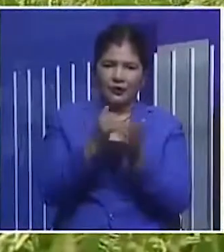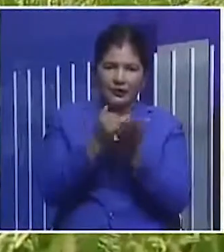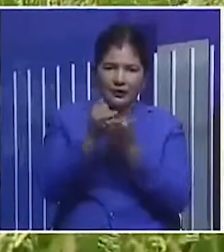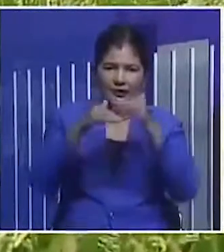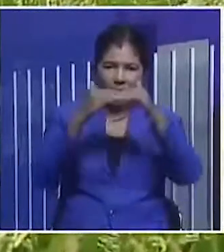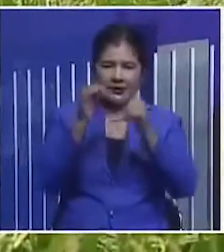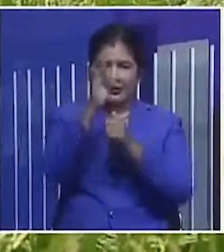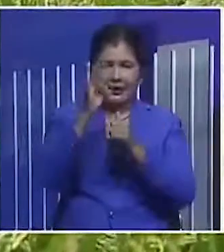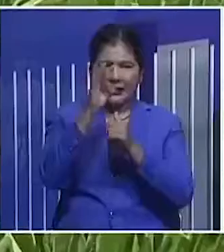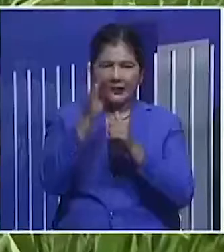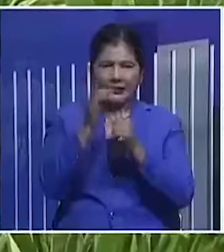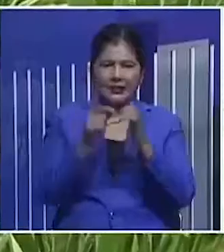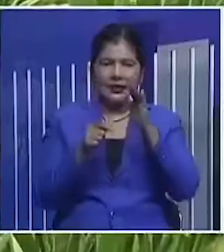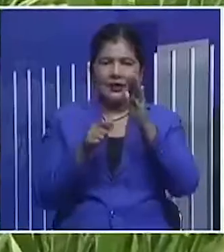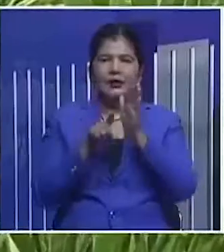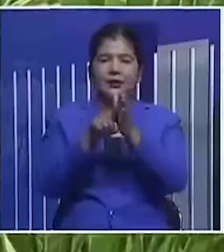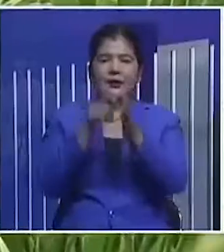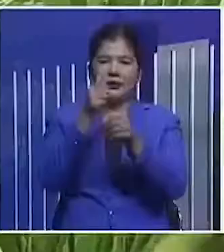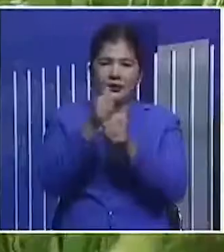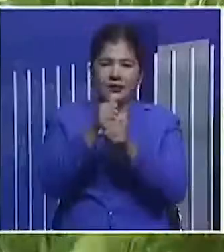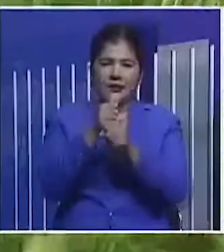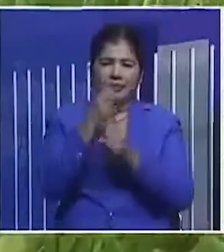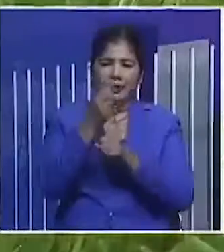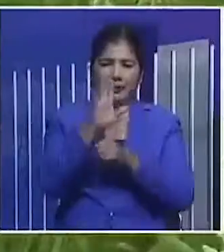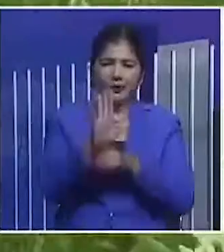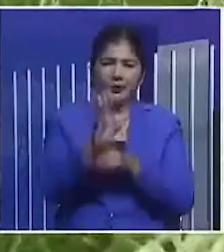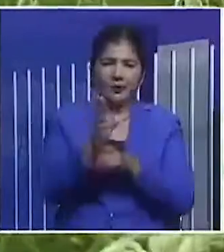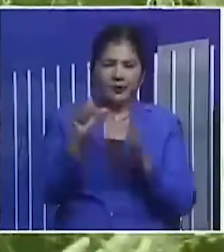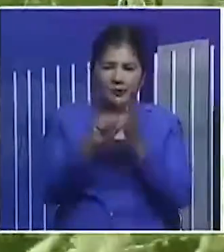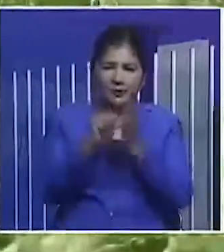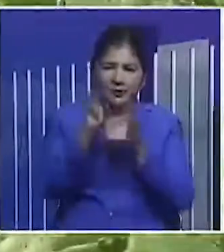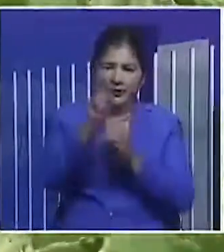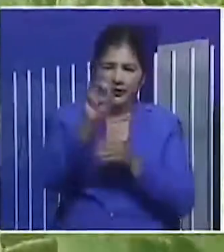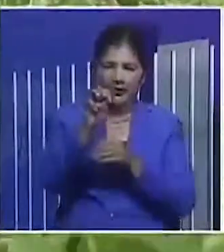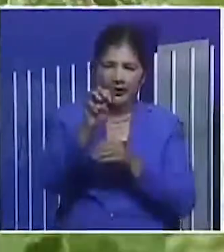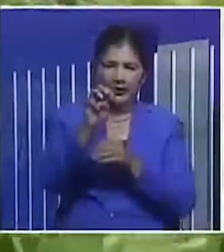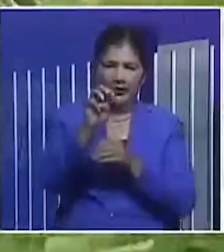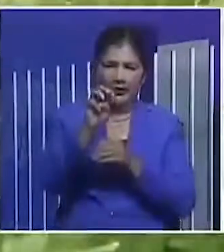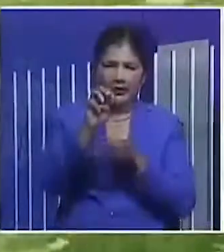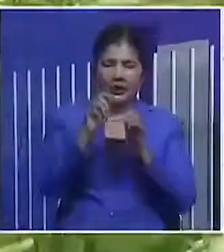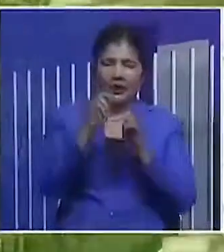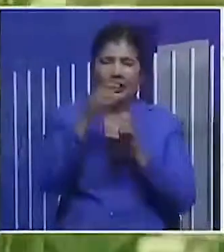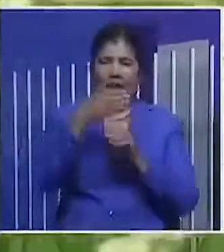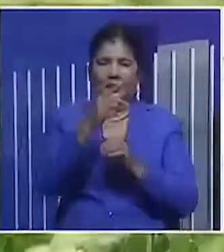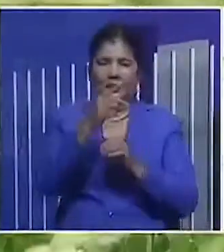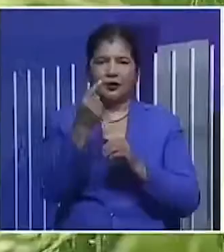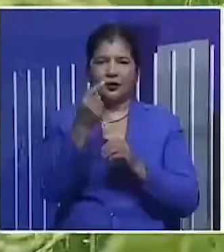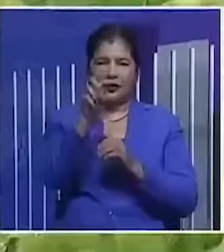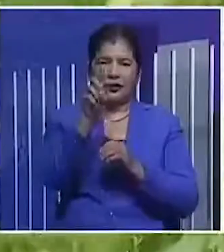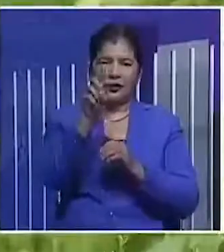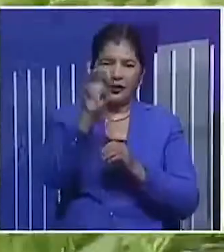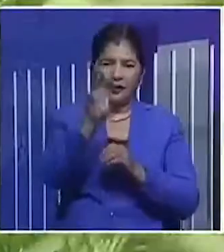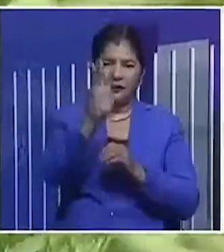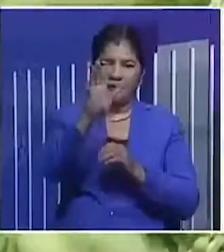निमित्त प्रमुख गणेश अधिकारीले जानकारी दिनुभयो। जिल्लाभर झण्डै 3,000 हेक्टर खेतीयोग्य जमिन मध्ये